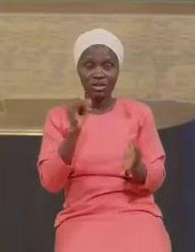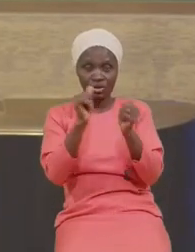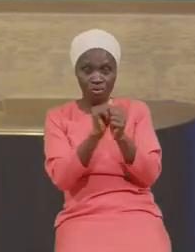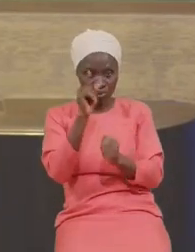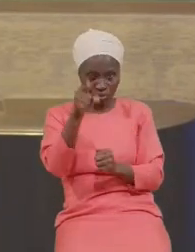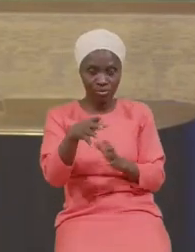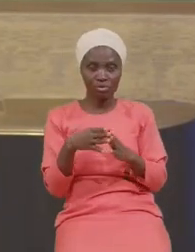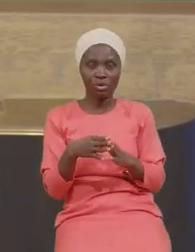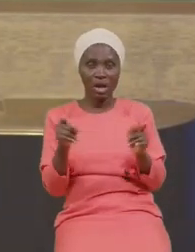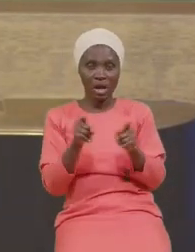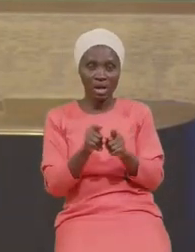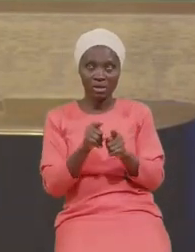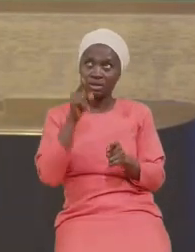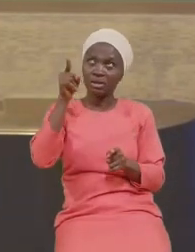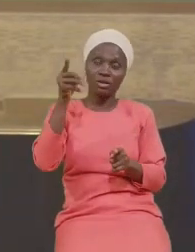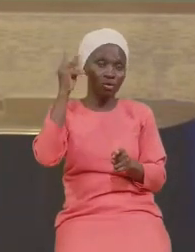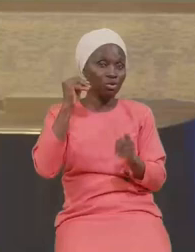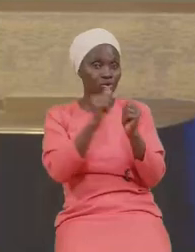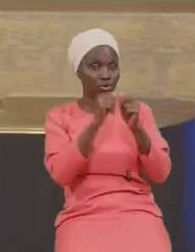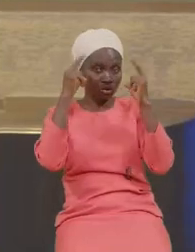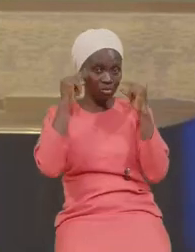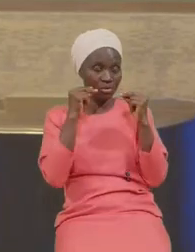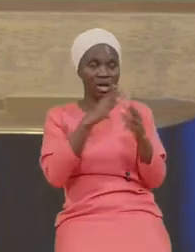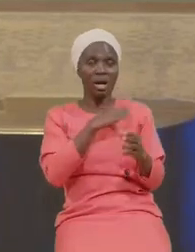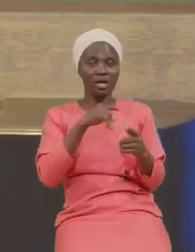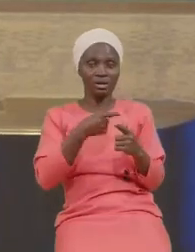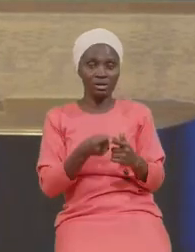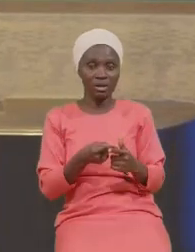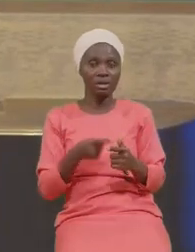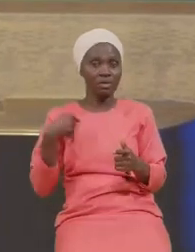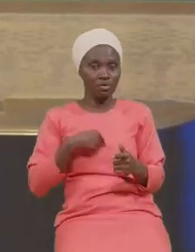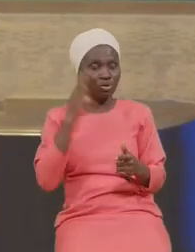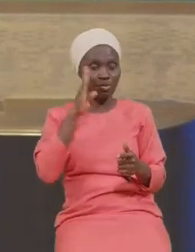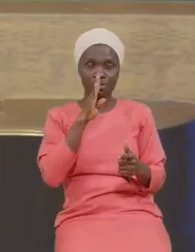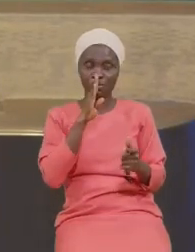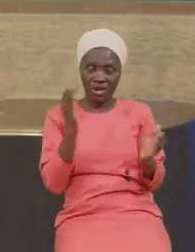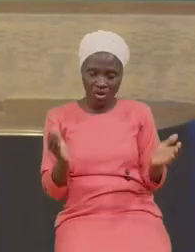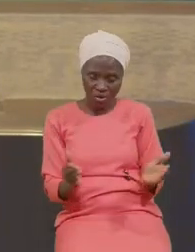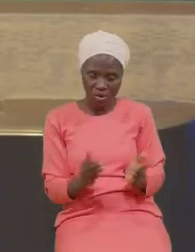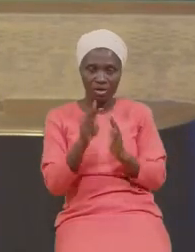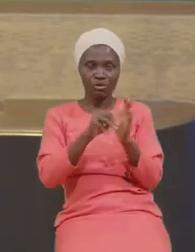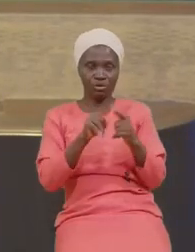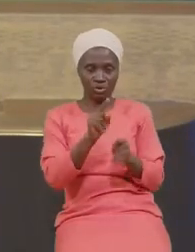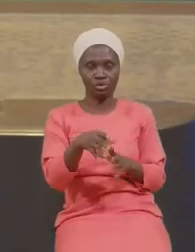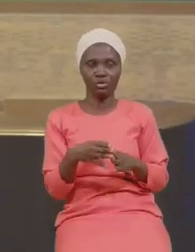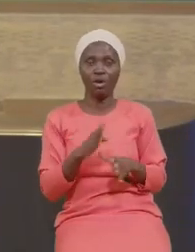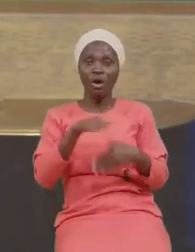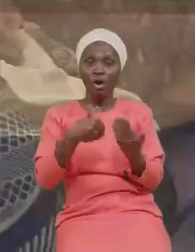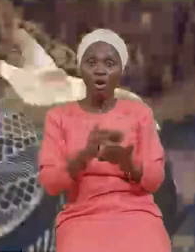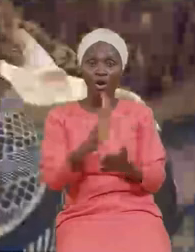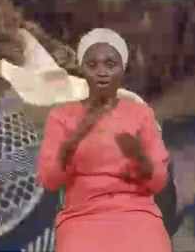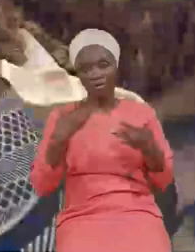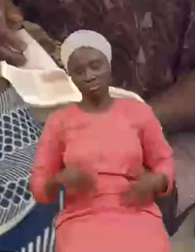et nous allons être un encouragement pour toi alors tout tout votre